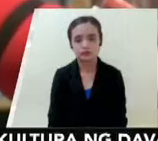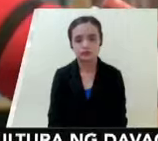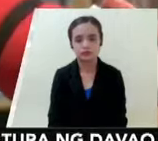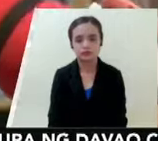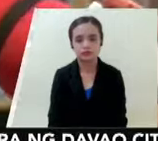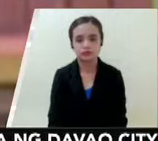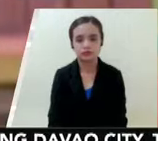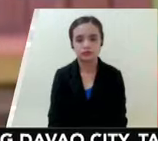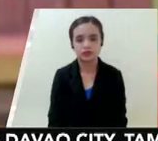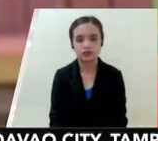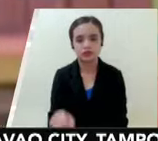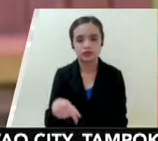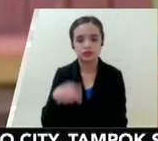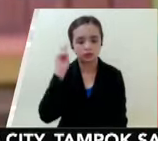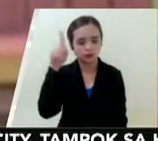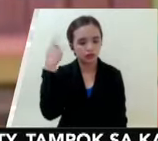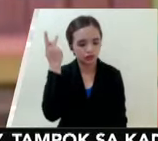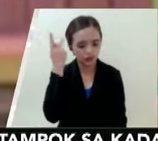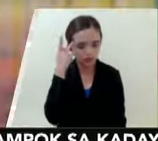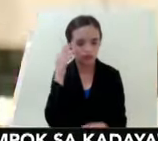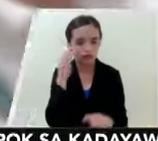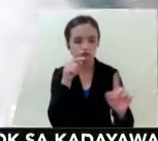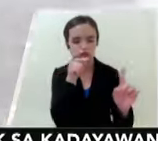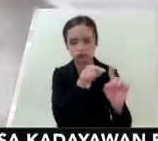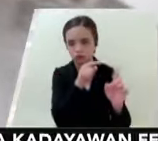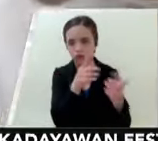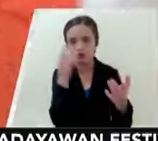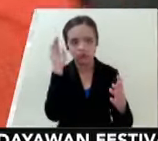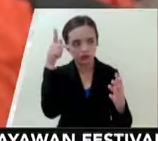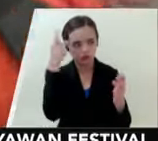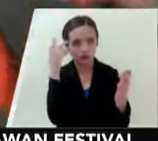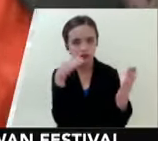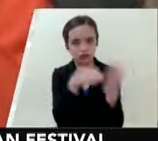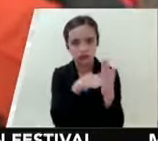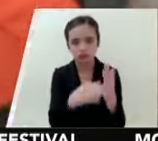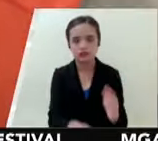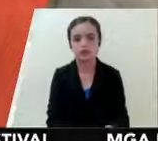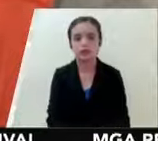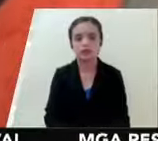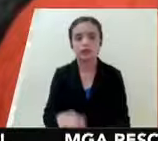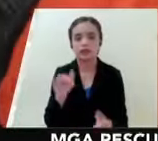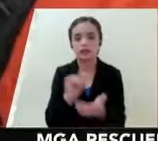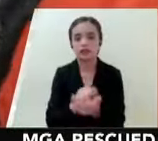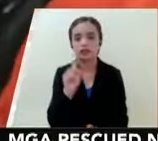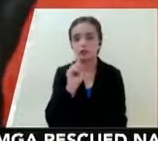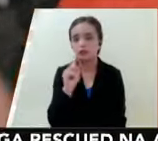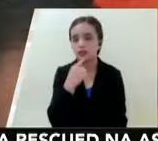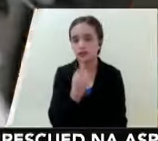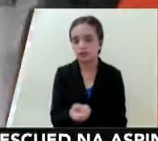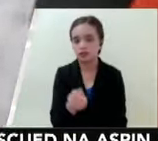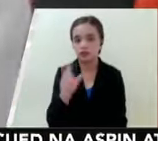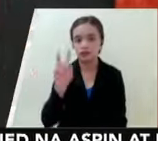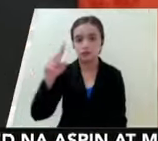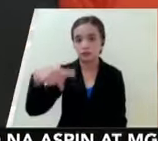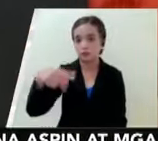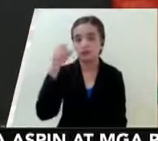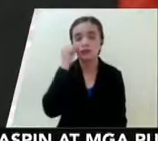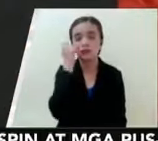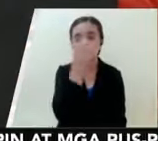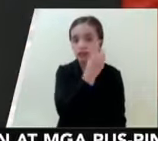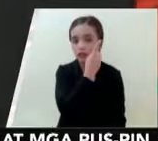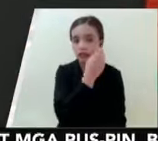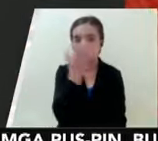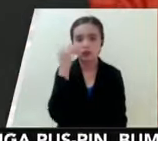Political harassment, political attacks. Ito ang reaksyon ni Vice President Sara Duterte sa pagdawit ng dating